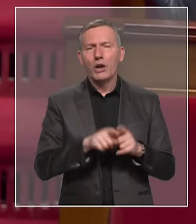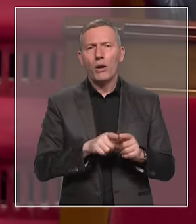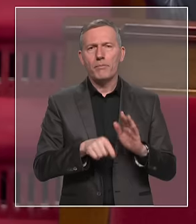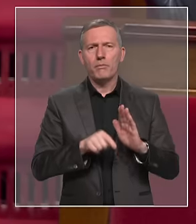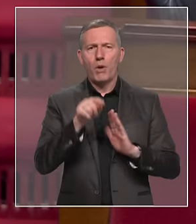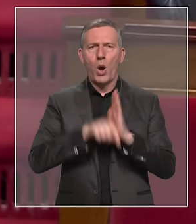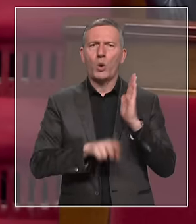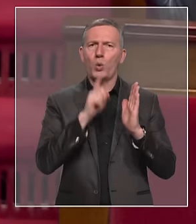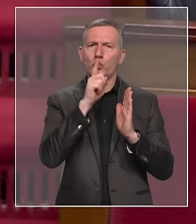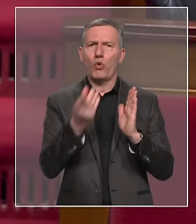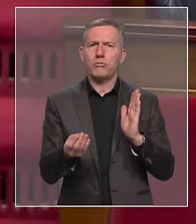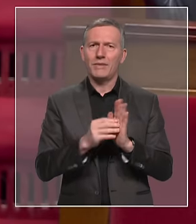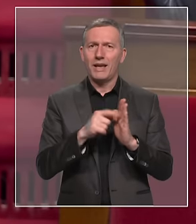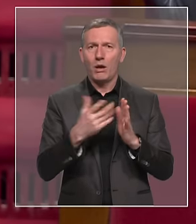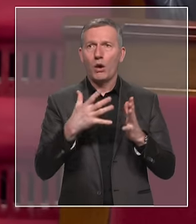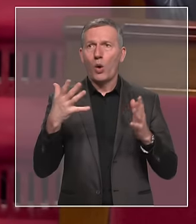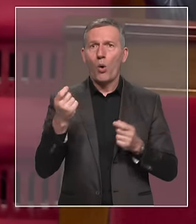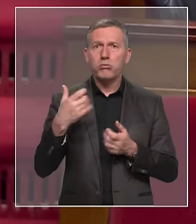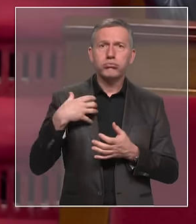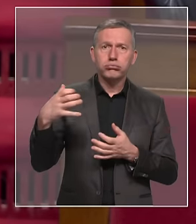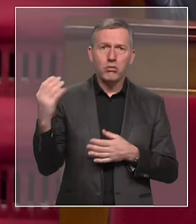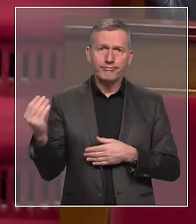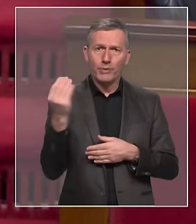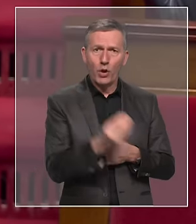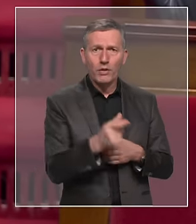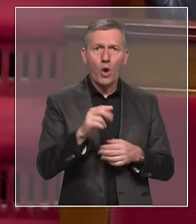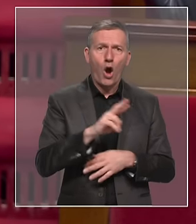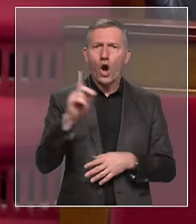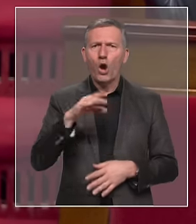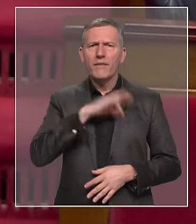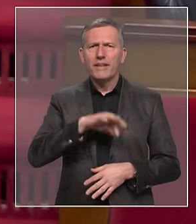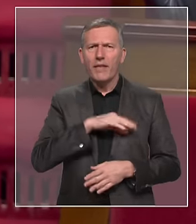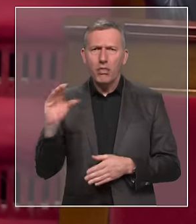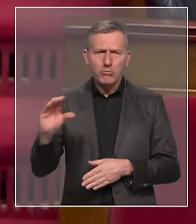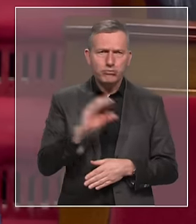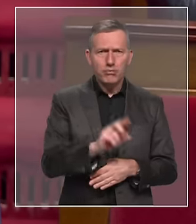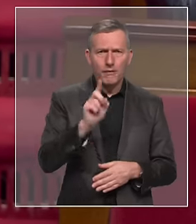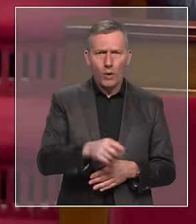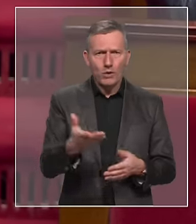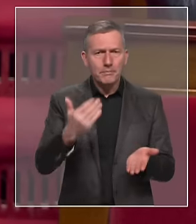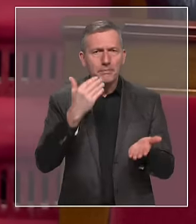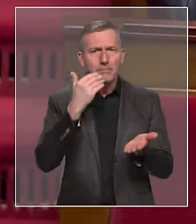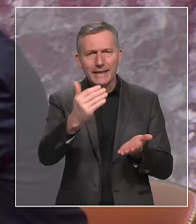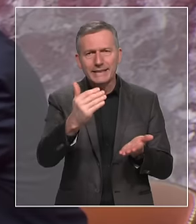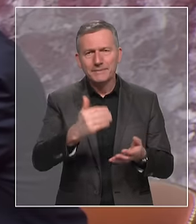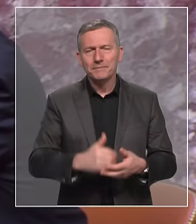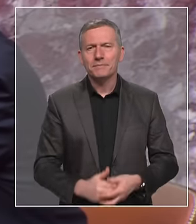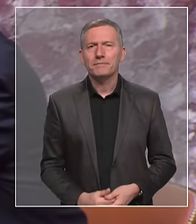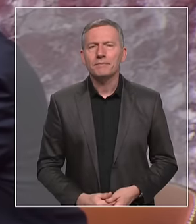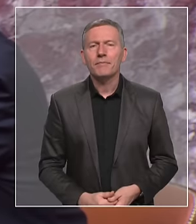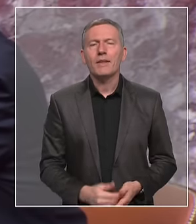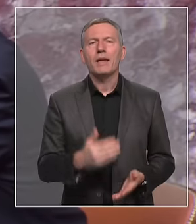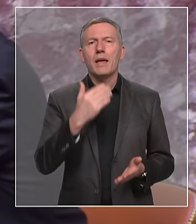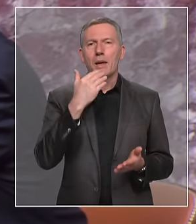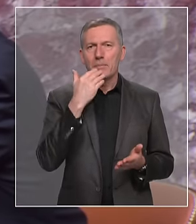jour une contribution des grandes fortunes et des records de dividendes versés par les grands groupes ? Merci. Merci